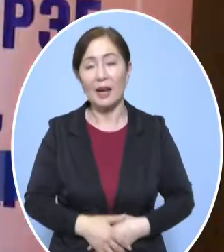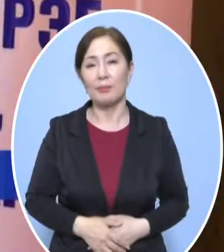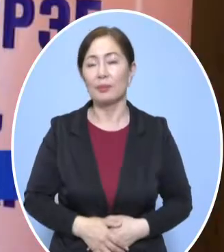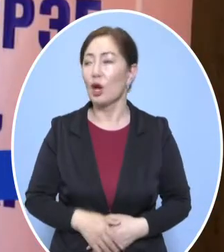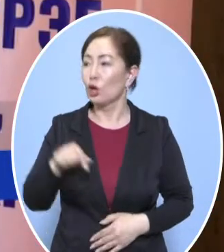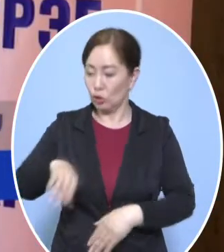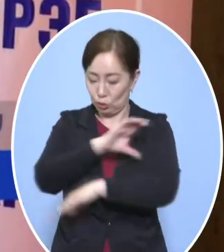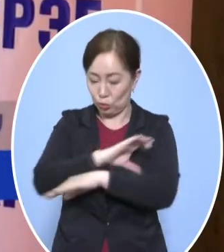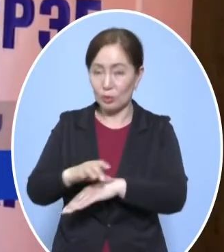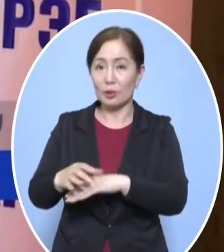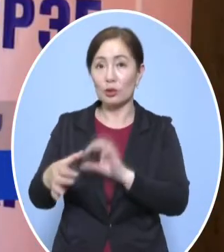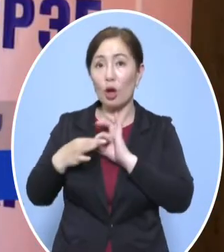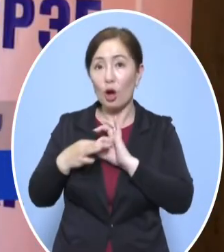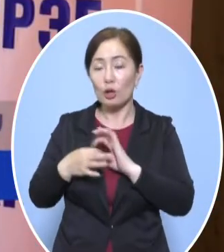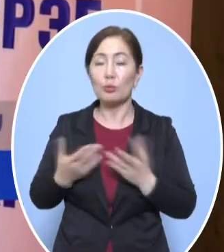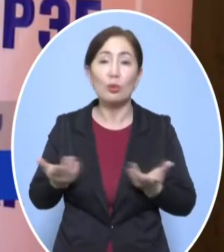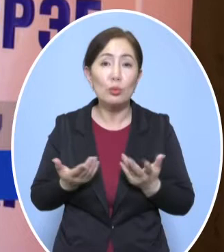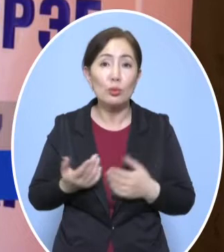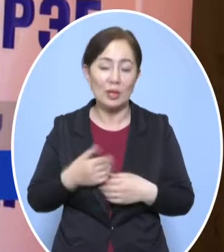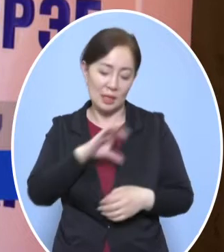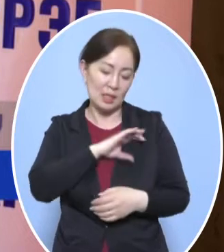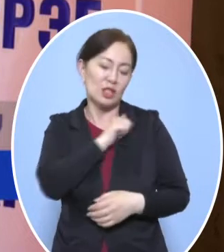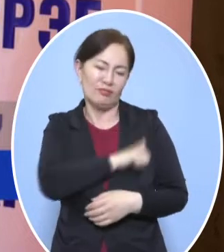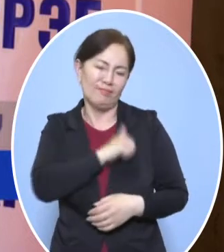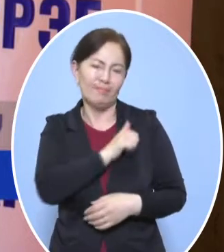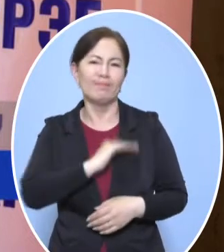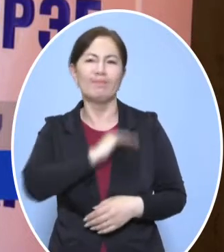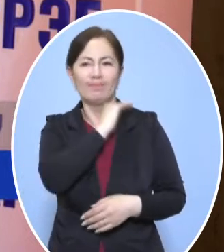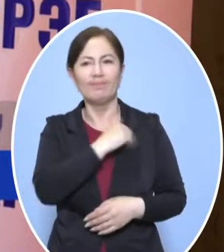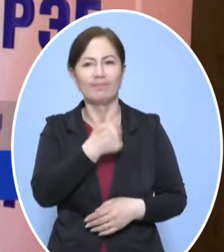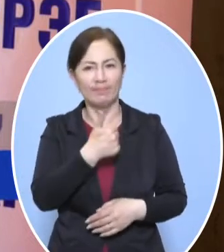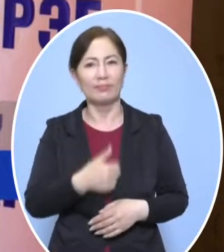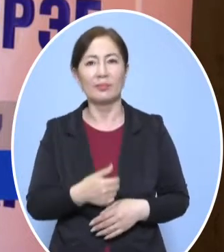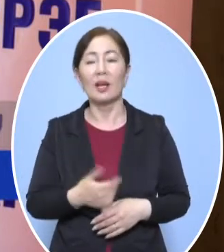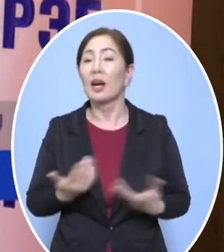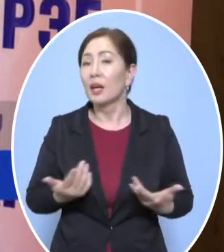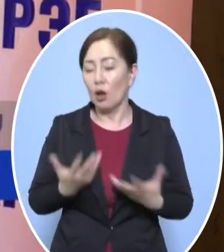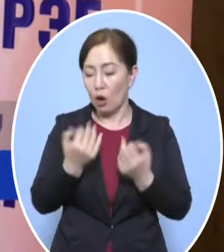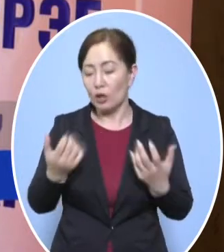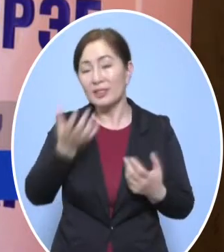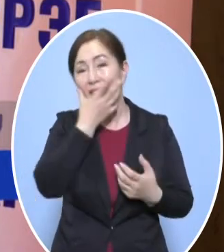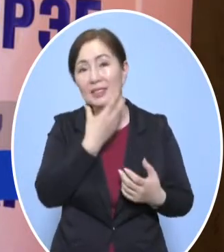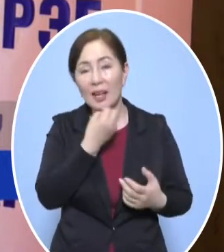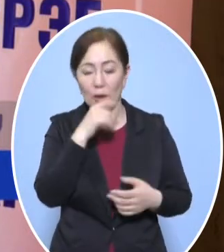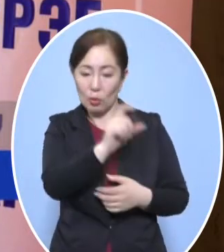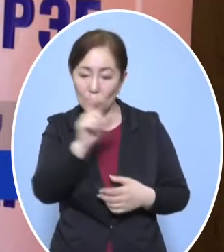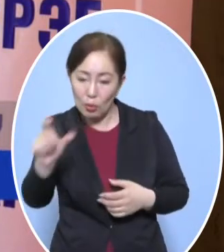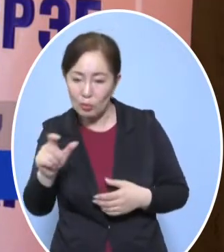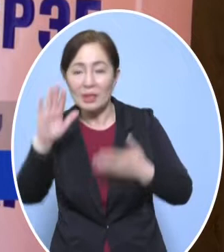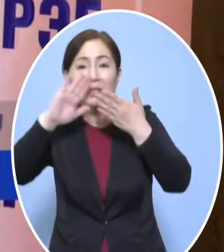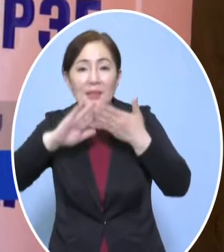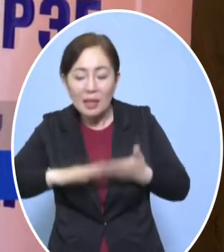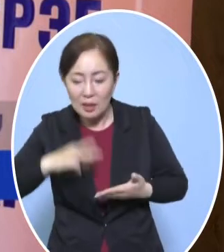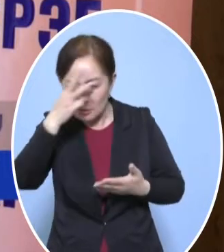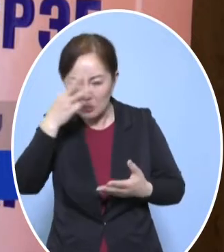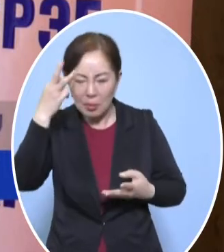ажиллана. За энэ сургалттай холбоотой бол уралн мэдээж сэтгэл бол маш өндөр байна. Тэгээд энэ олон сайхан